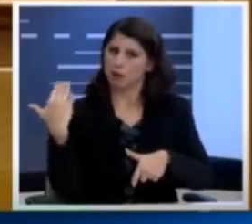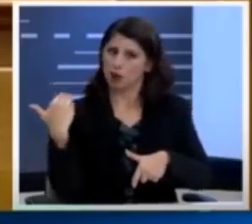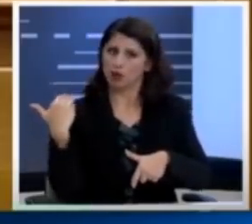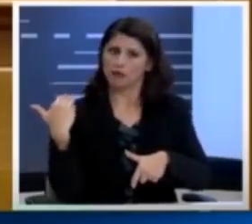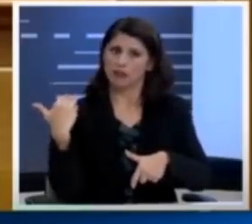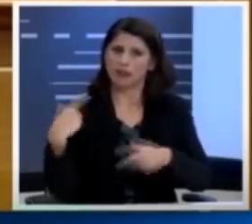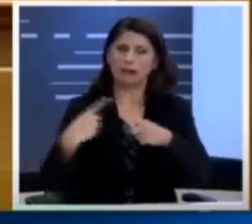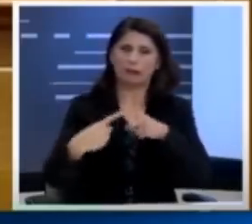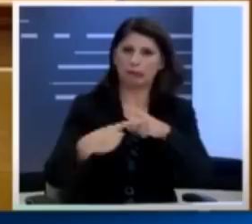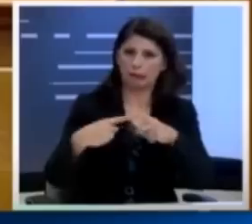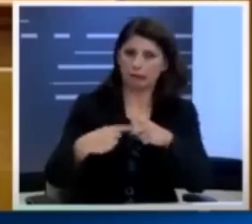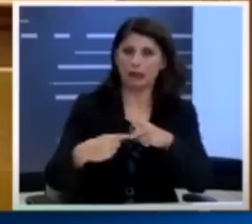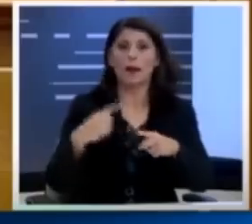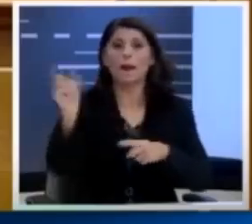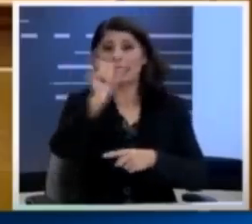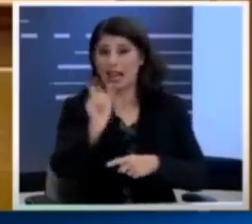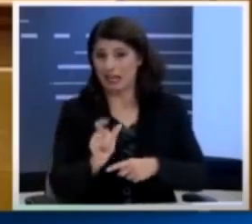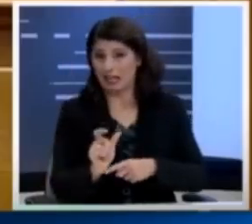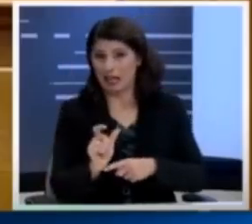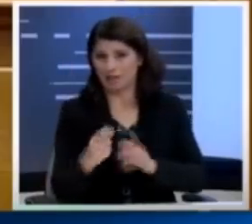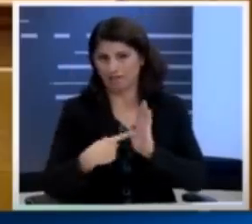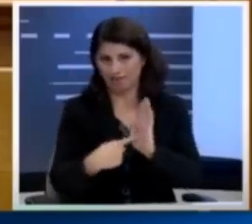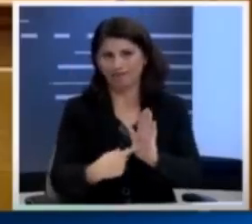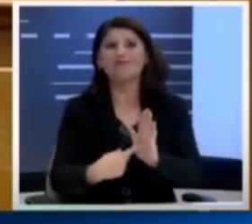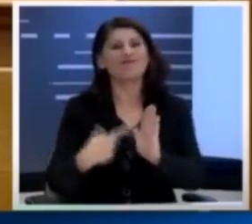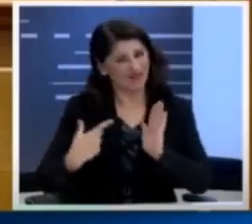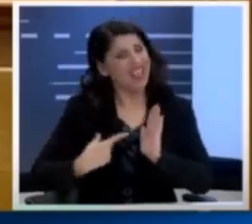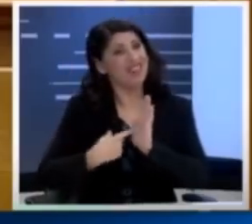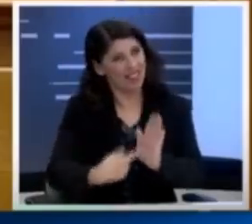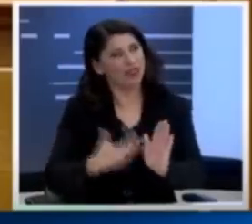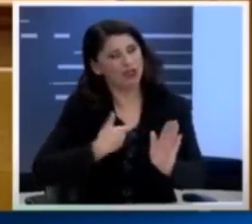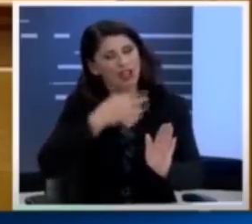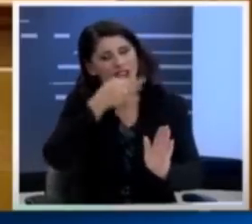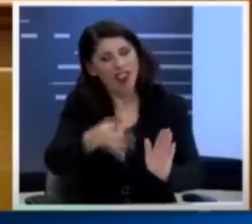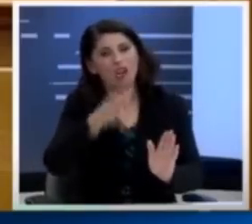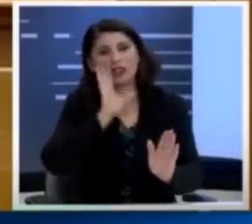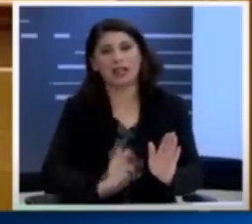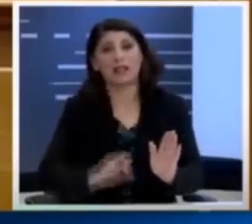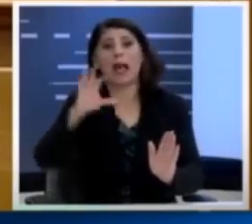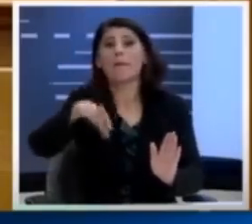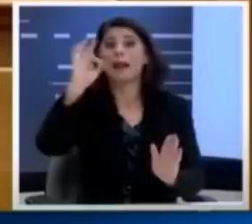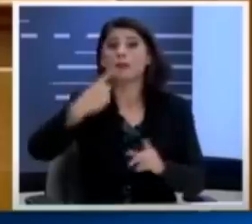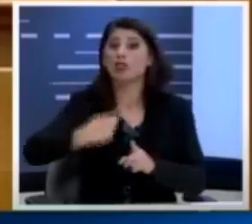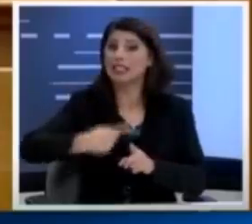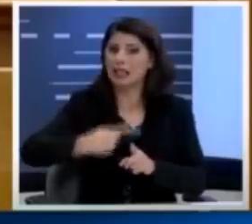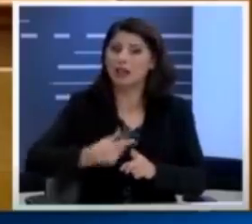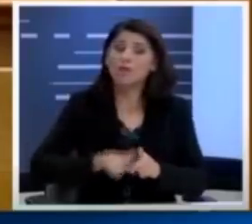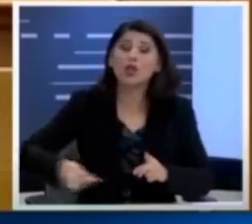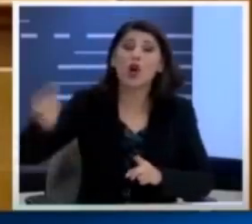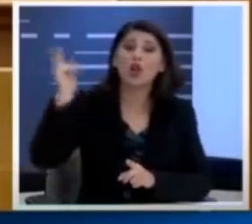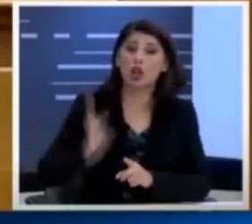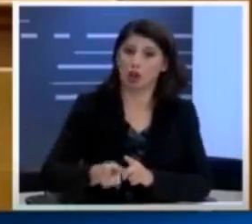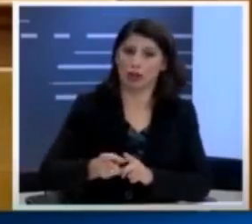πρόσφατες αντιπαραθέσεις με την Ιταλία φωτίζουν του λόγου το αληθές. Η περίπτωση όμως της χώρας μας είναι